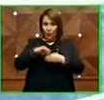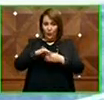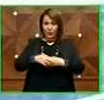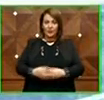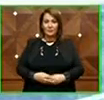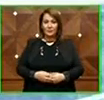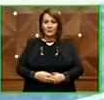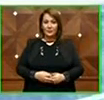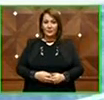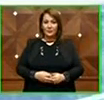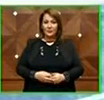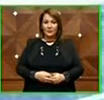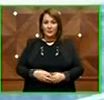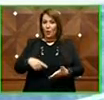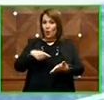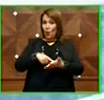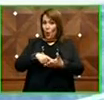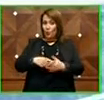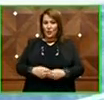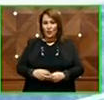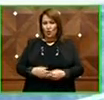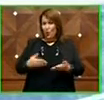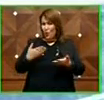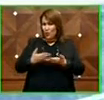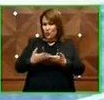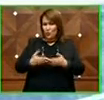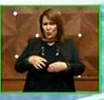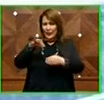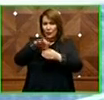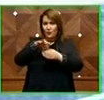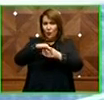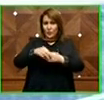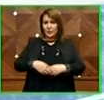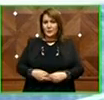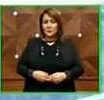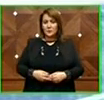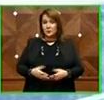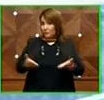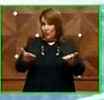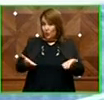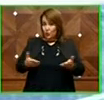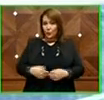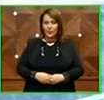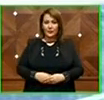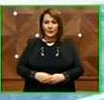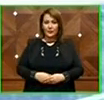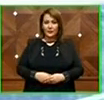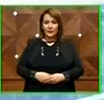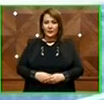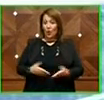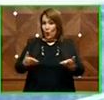يعني لأنها لابد أن نضبطها يوم الاختراع، ما آلت إليه يوم